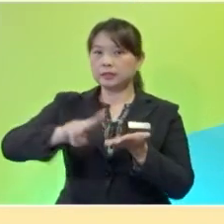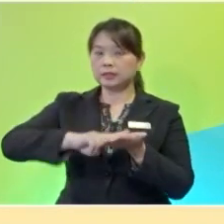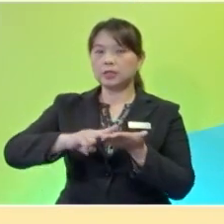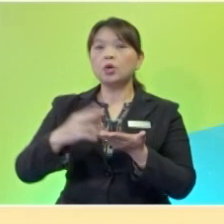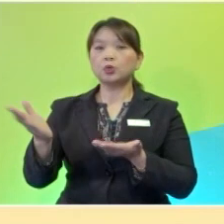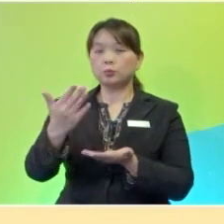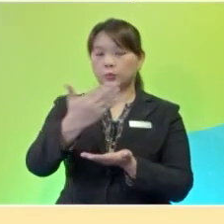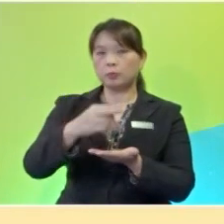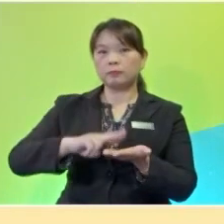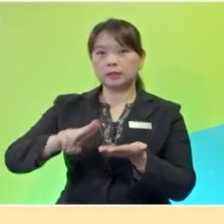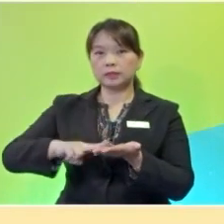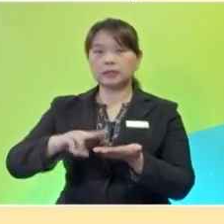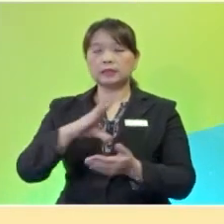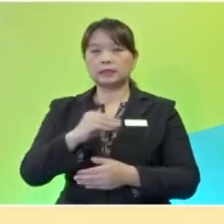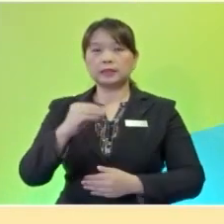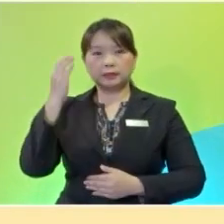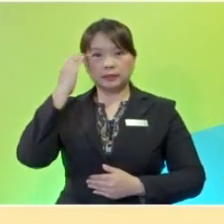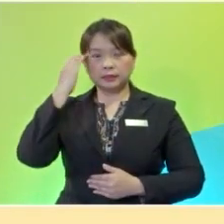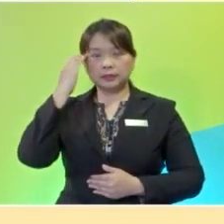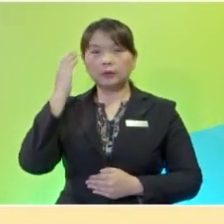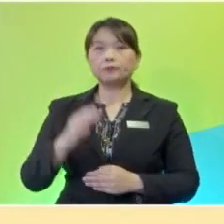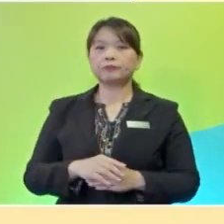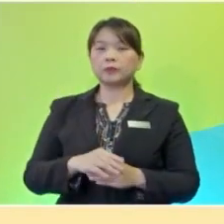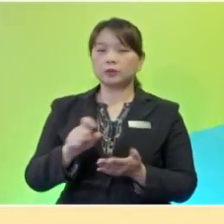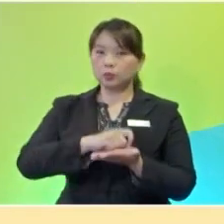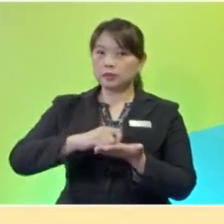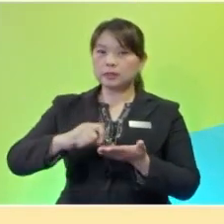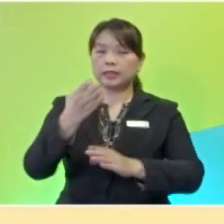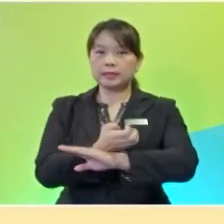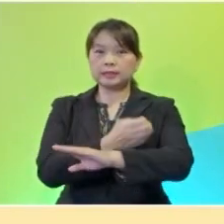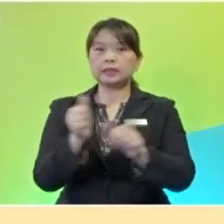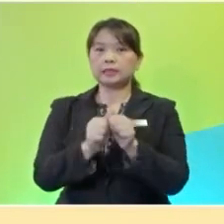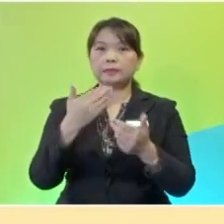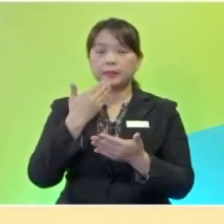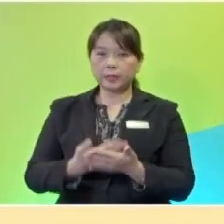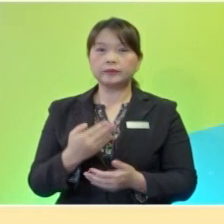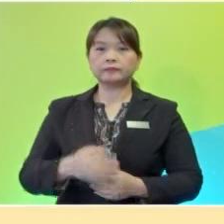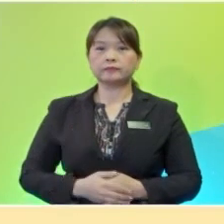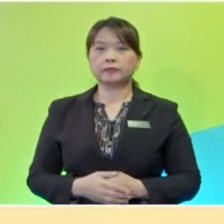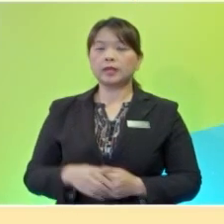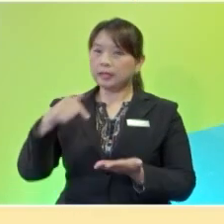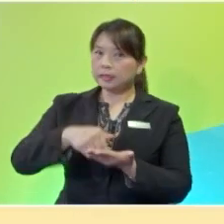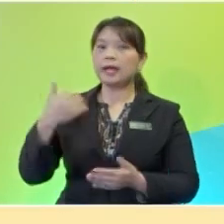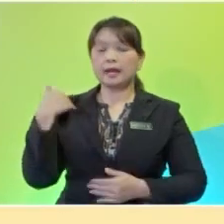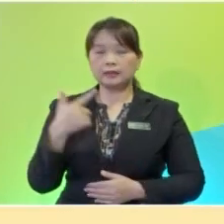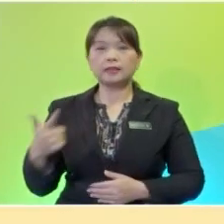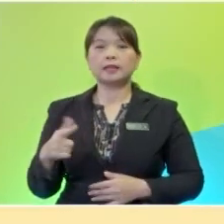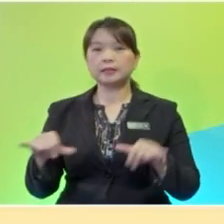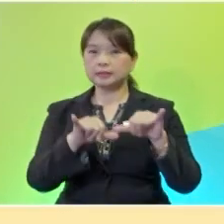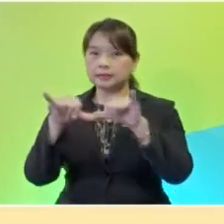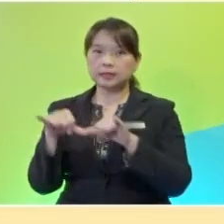料，能针对文章的形式以表达手法进行探讨借鉴。这个就是内容标准。那么针对这一